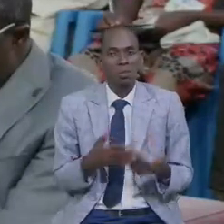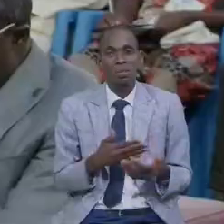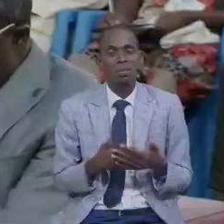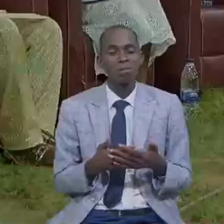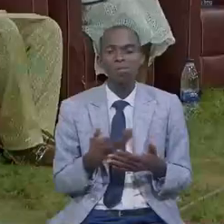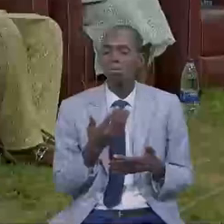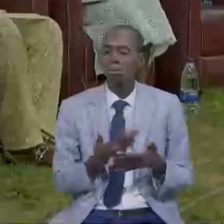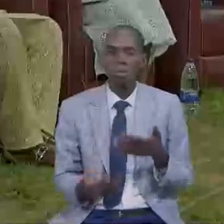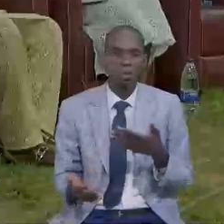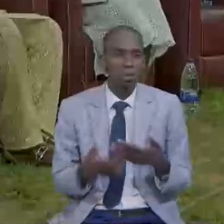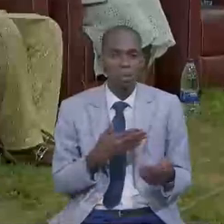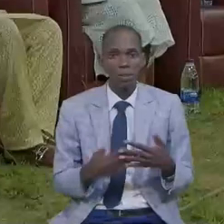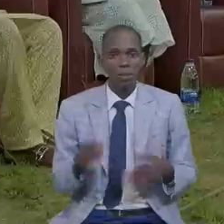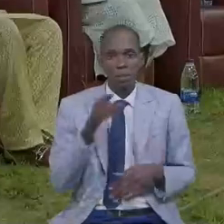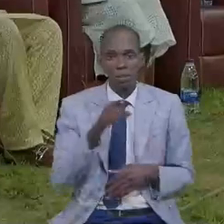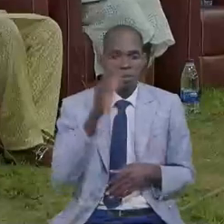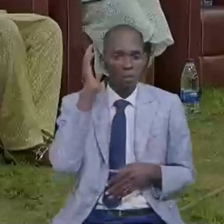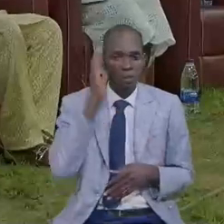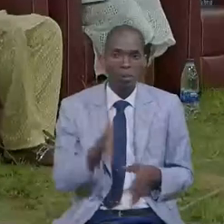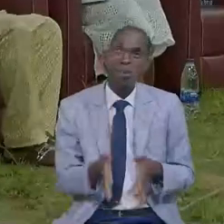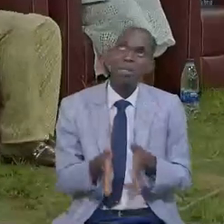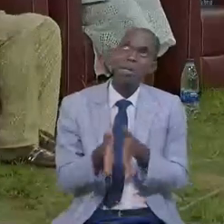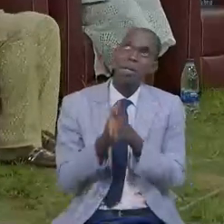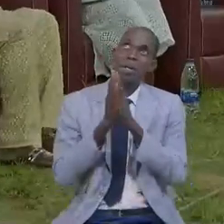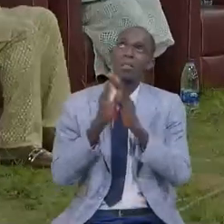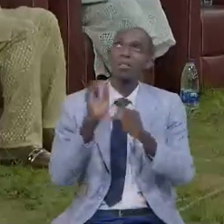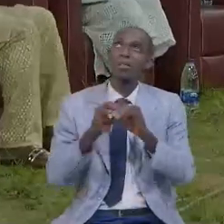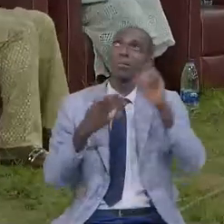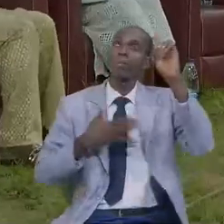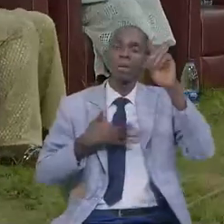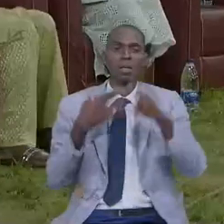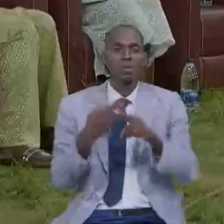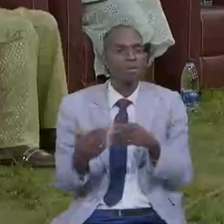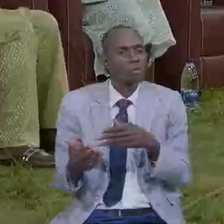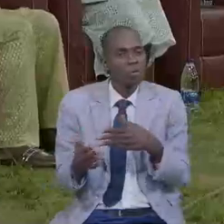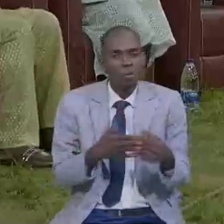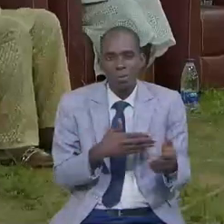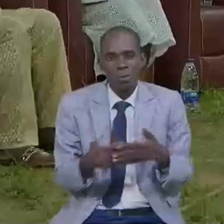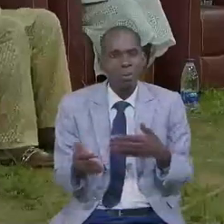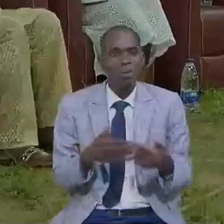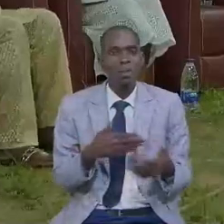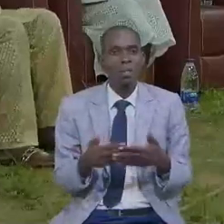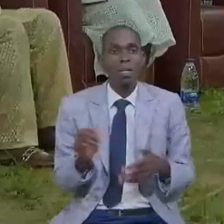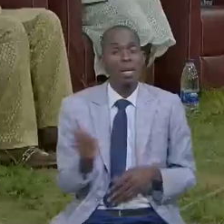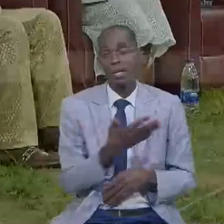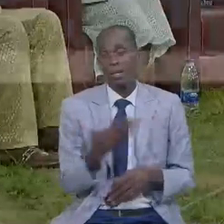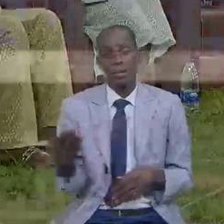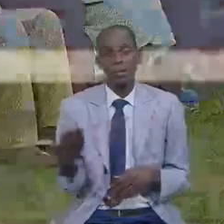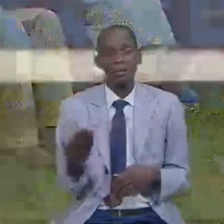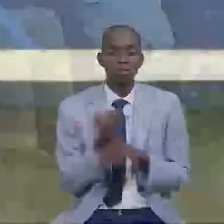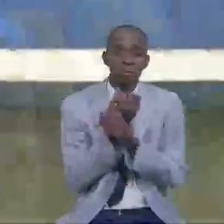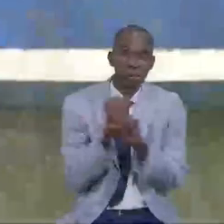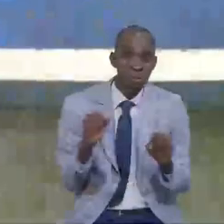Et tout ce que vous demanderez en mon nom, tout ce que vous demanderez pour le salut ce